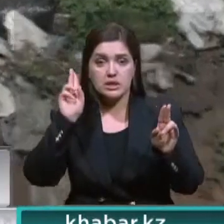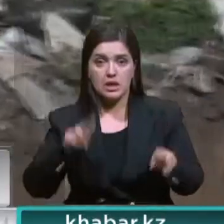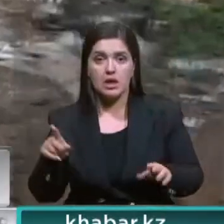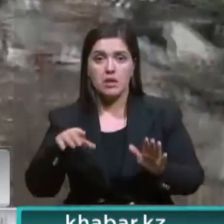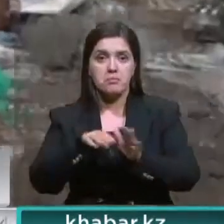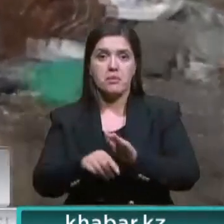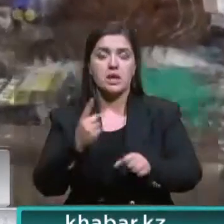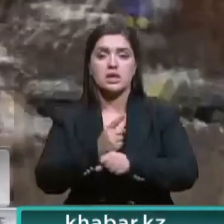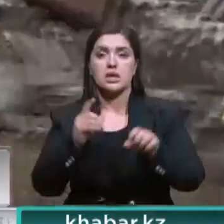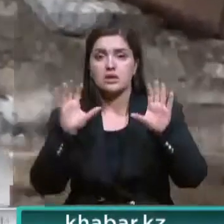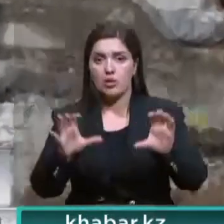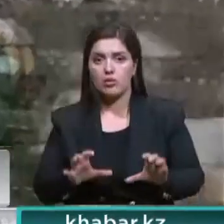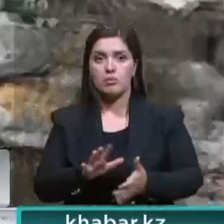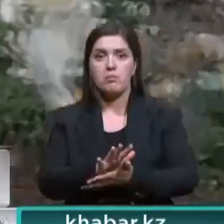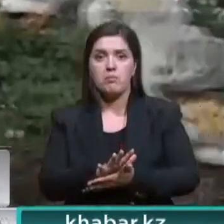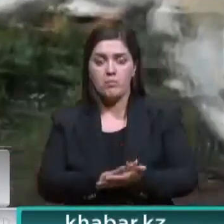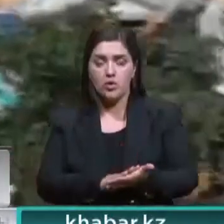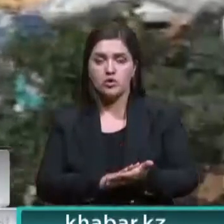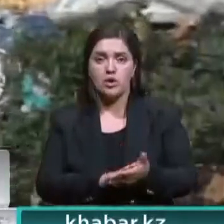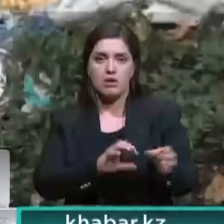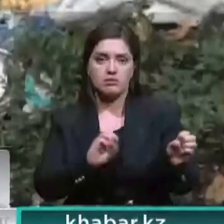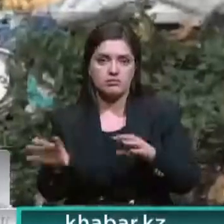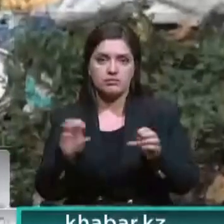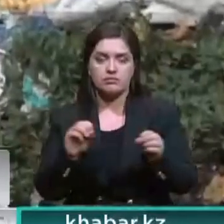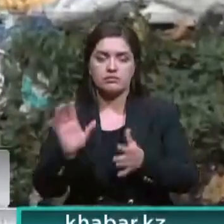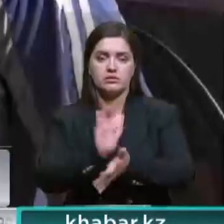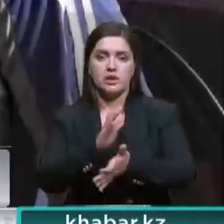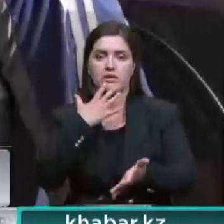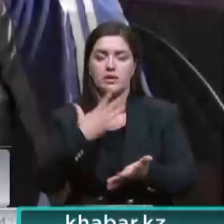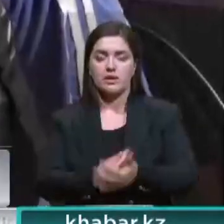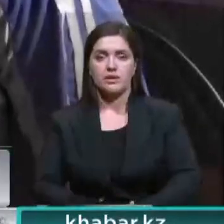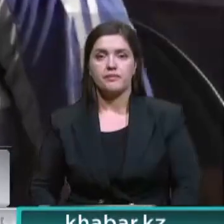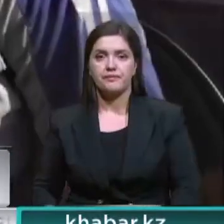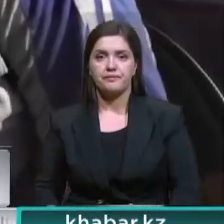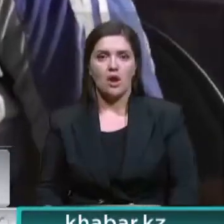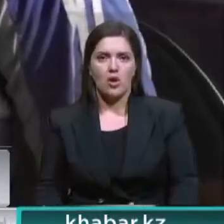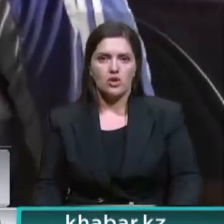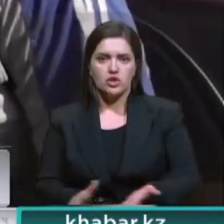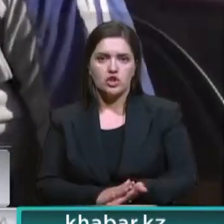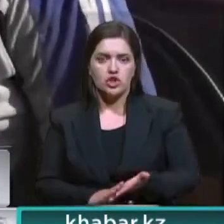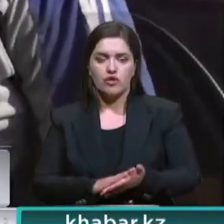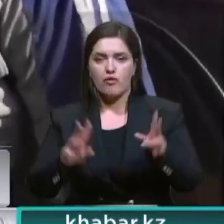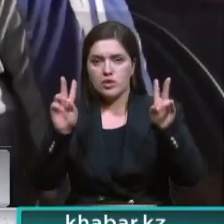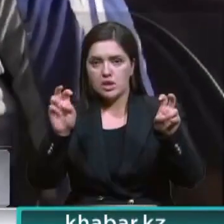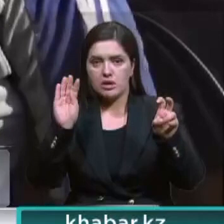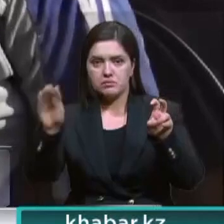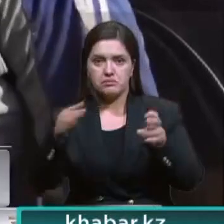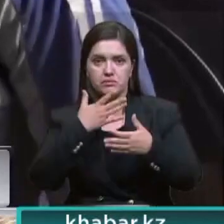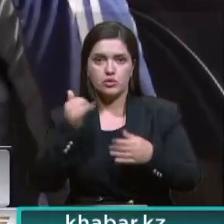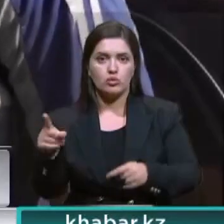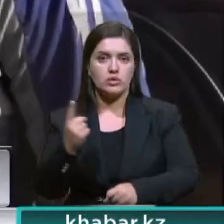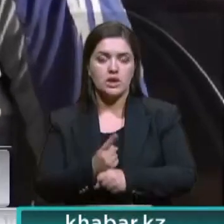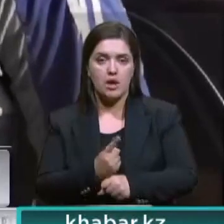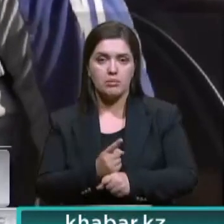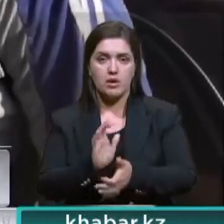признана незаконной и продолжают вывозить сюда отходы. У нас ни знака при заезде нету, что здесь запрещено валить мусор.